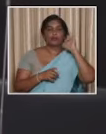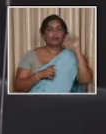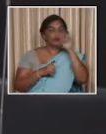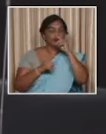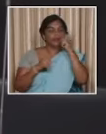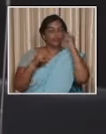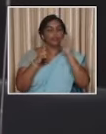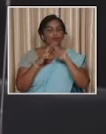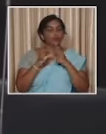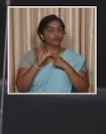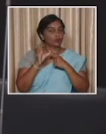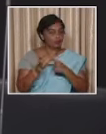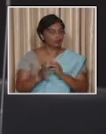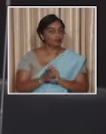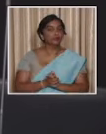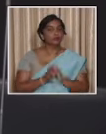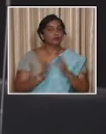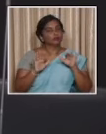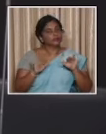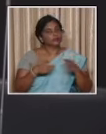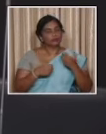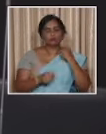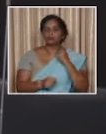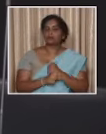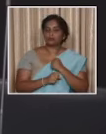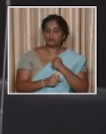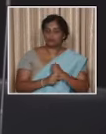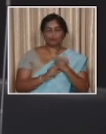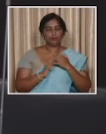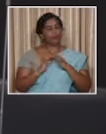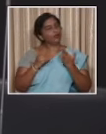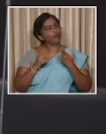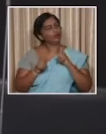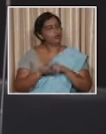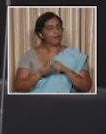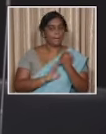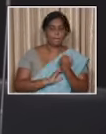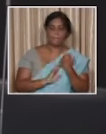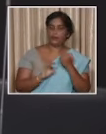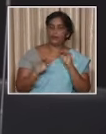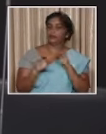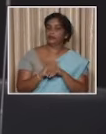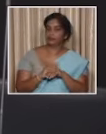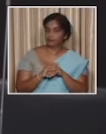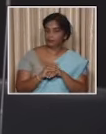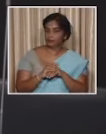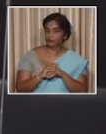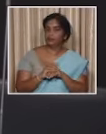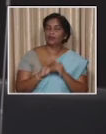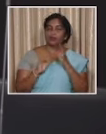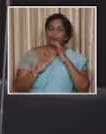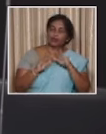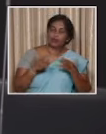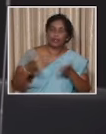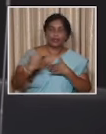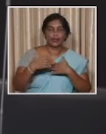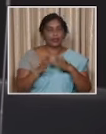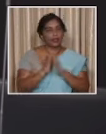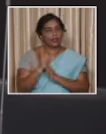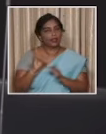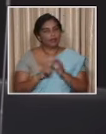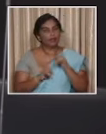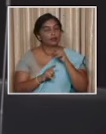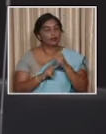තමයි කුමන රජයක් කවර ආකාරයට බලයටපත් වුණත් කුමන කැබිනට් කැමැතිවරයෙක්